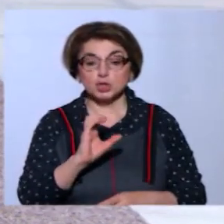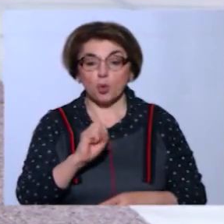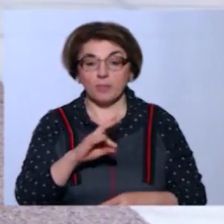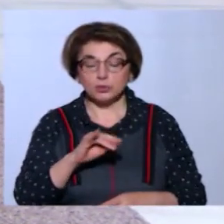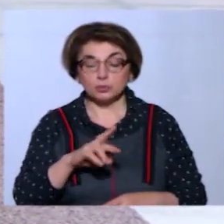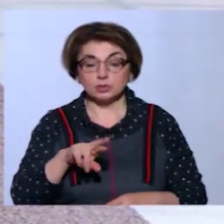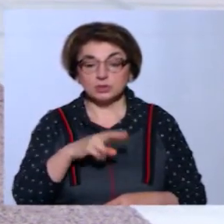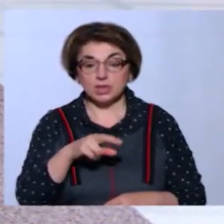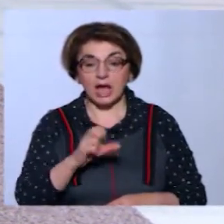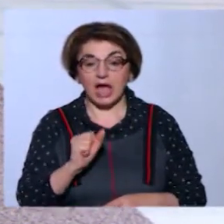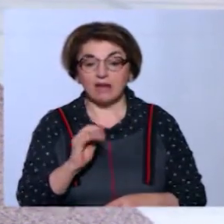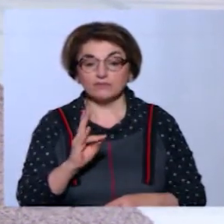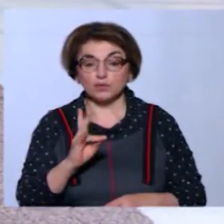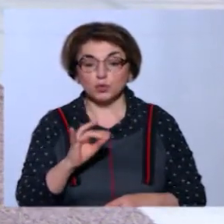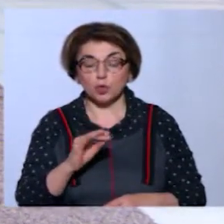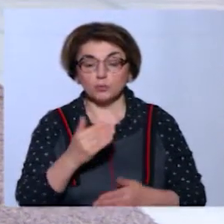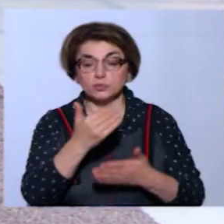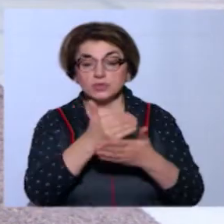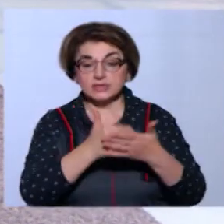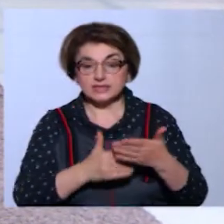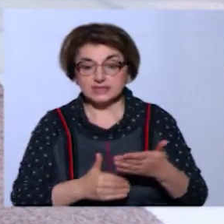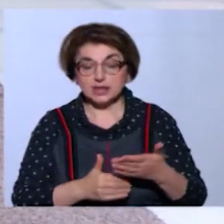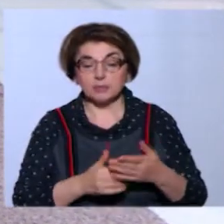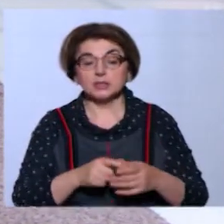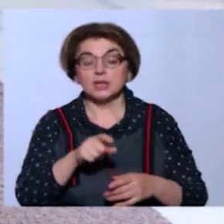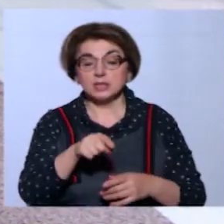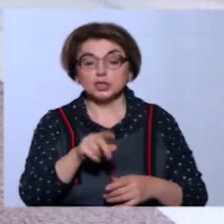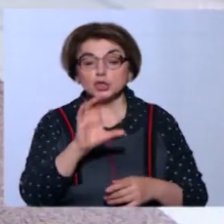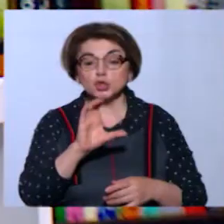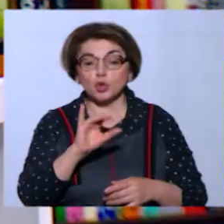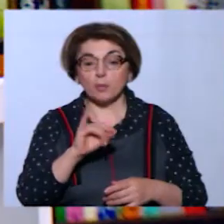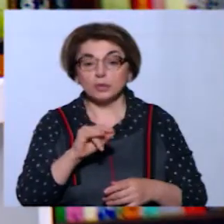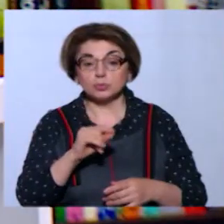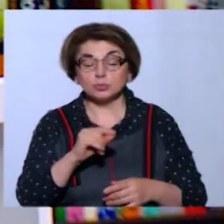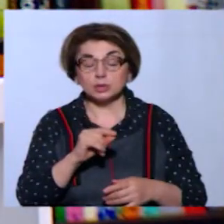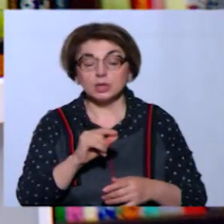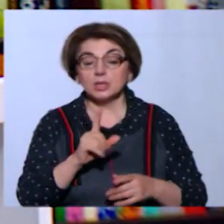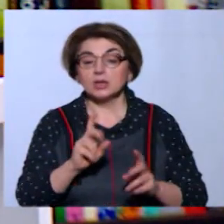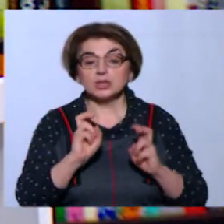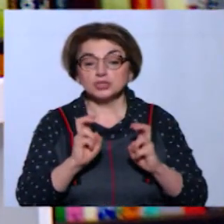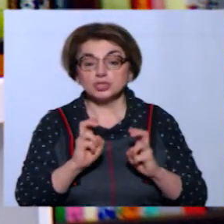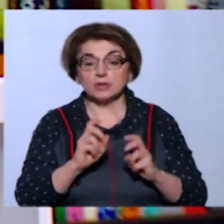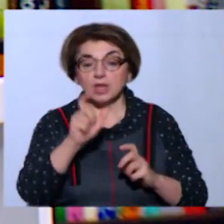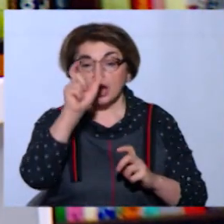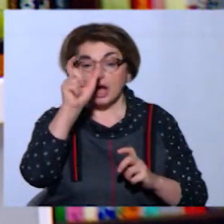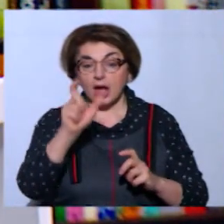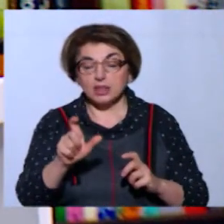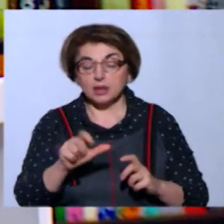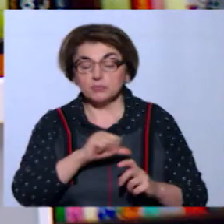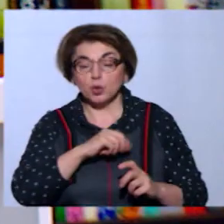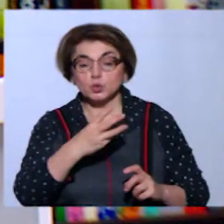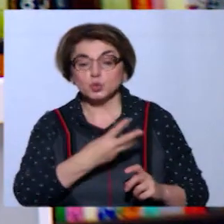სისტემად. სომატური ნერვული სისტემა ადამიანის ნებას ემსახურება. იგი